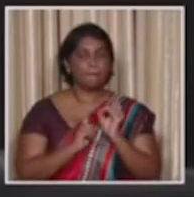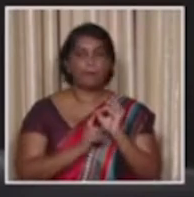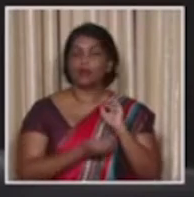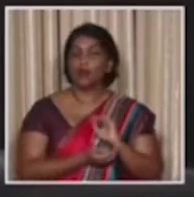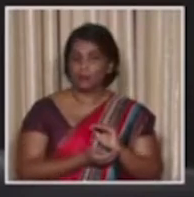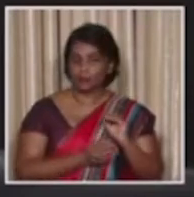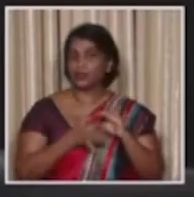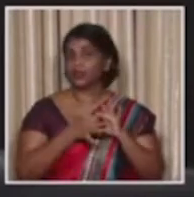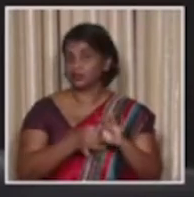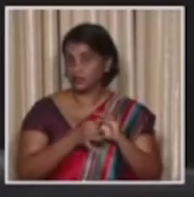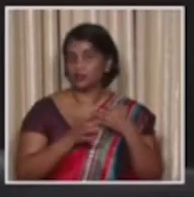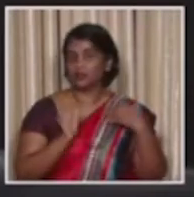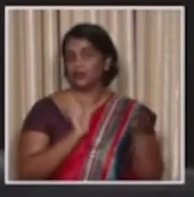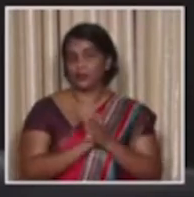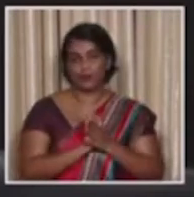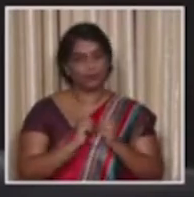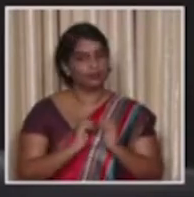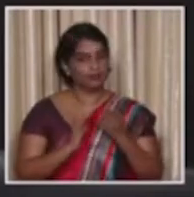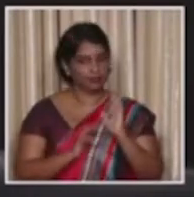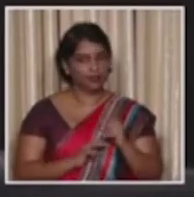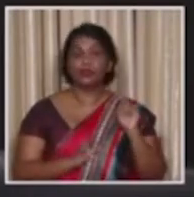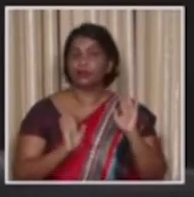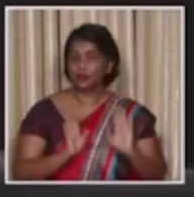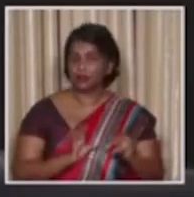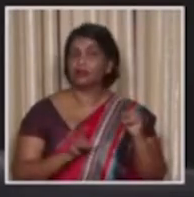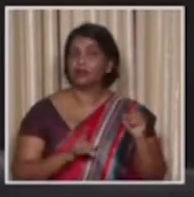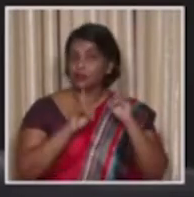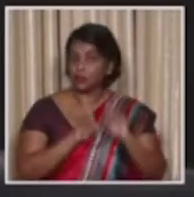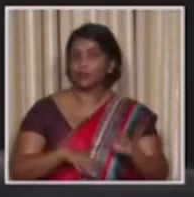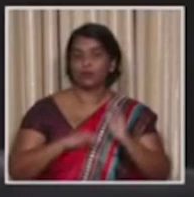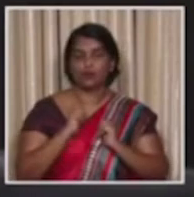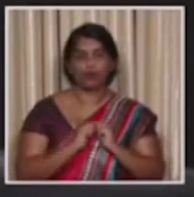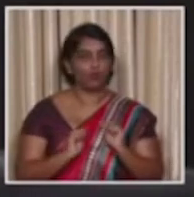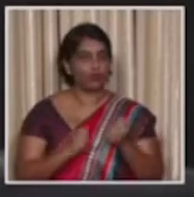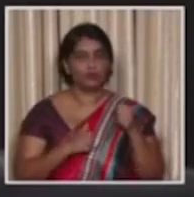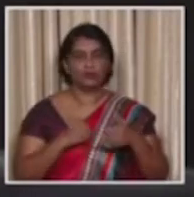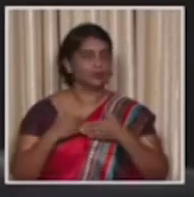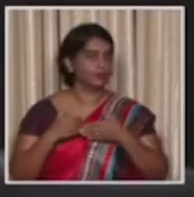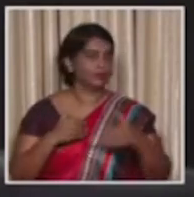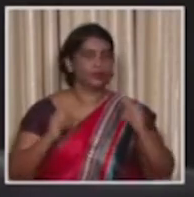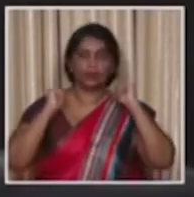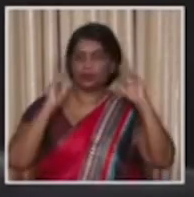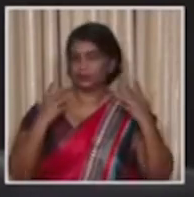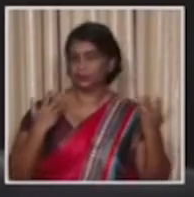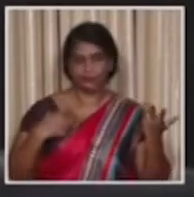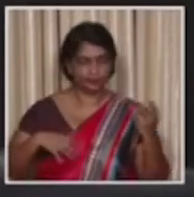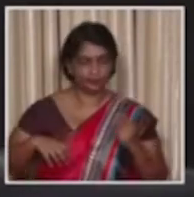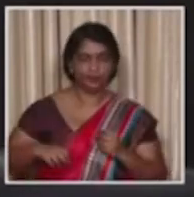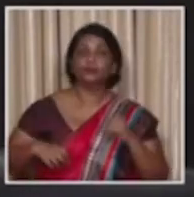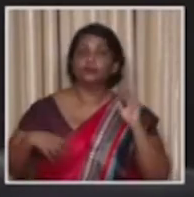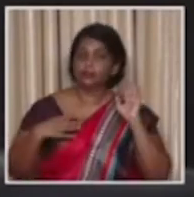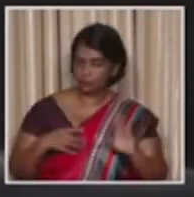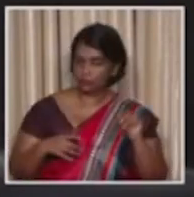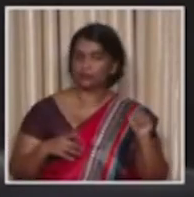පුද්ගලිකාංශයේ හවුල්කරුවන් අඳුනා ගැනීමට උත්සාහ කරනවා. නමුත් එවැනි කිසිදු උත්සාහයක් මෙතෙක් සාර්ථක වෙලා නැහැ.